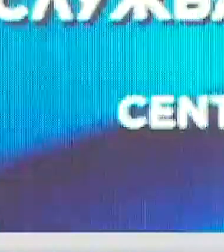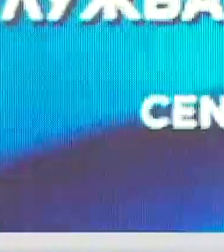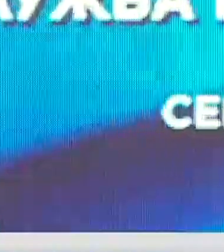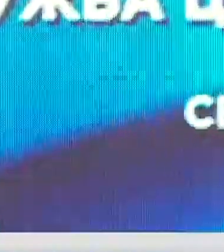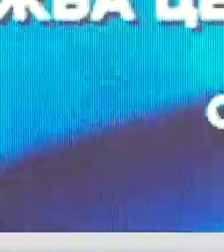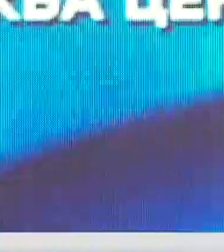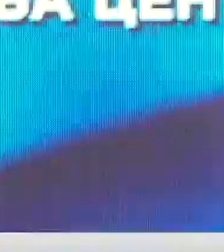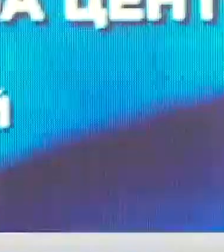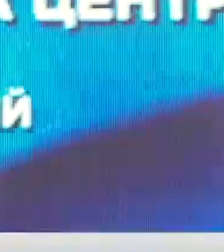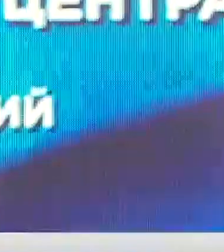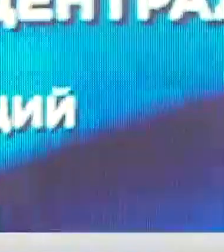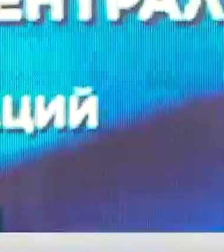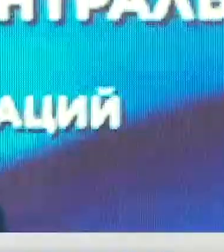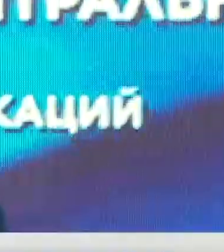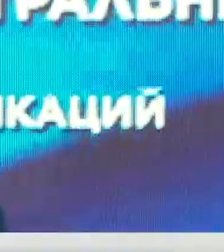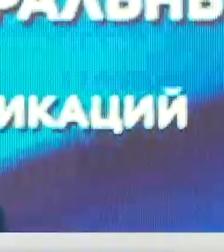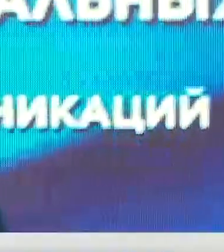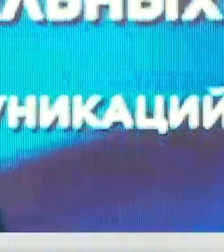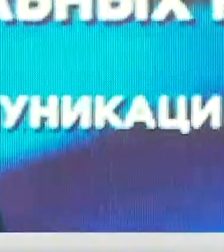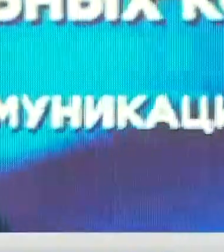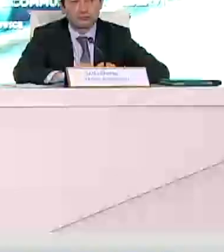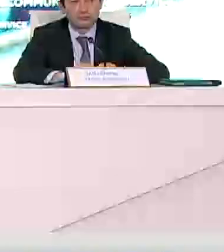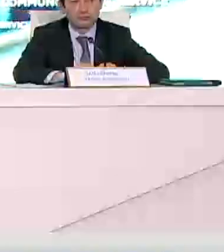также к безопасности окружающих. Спасибо.